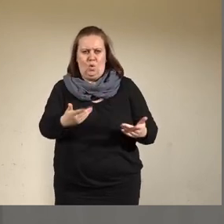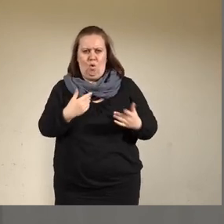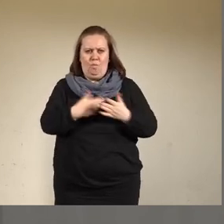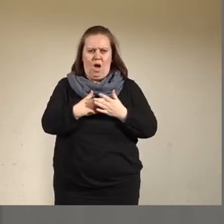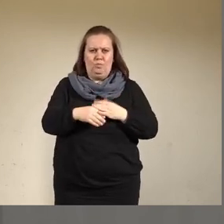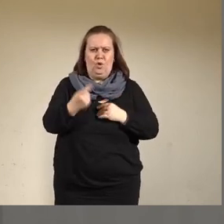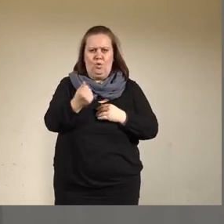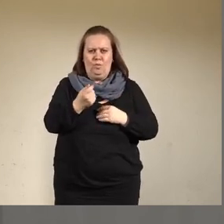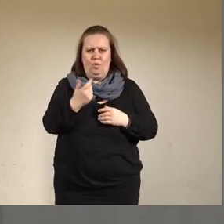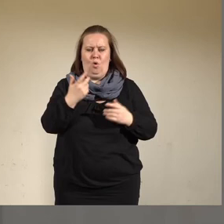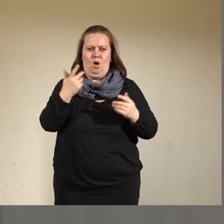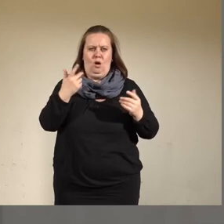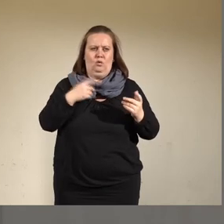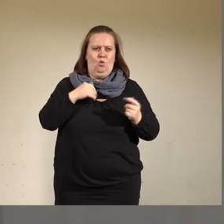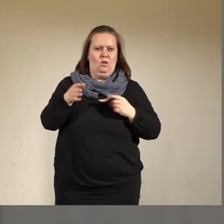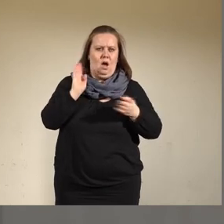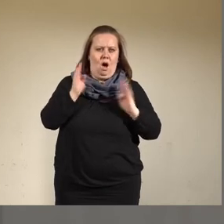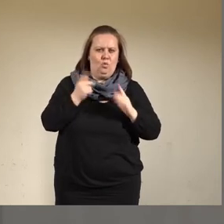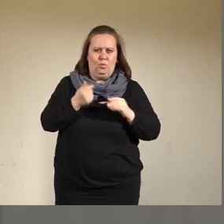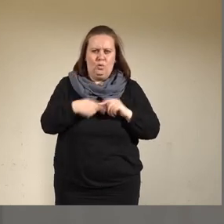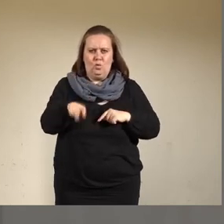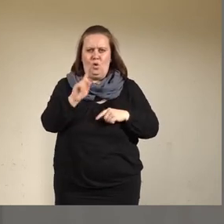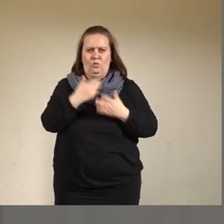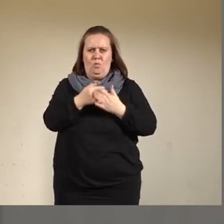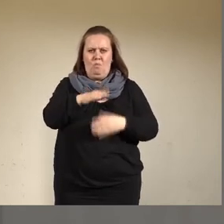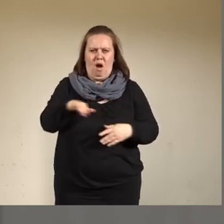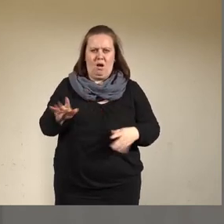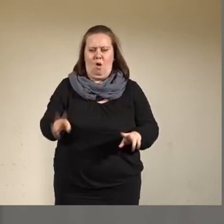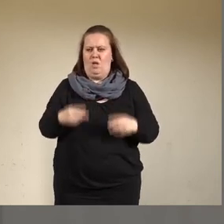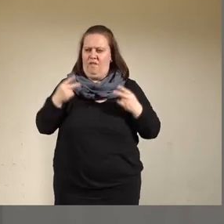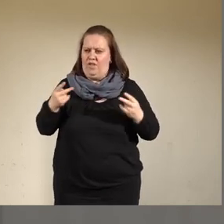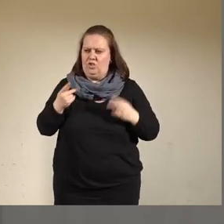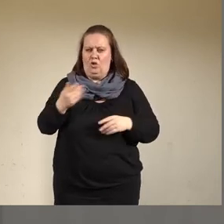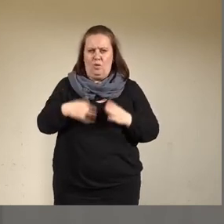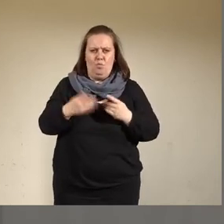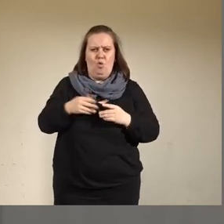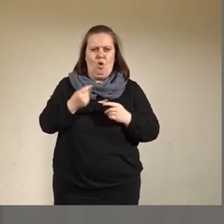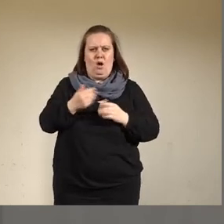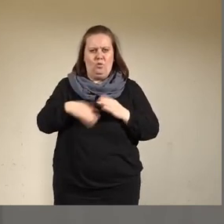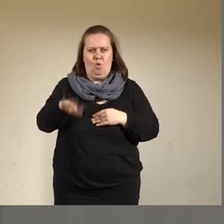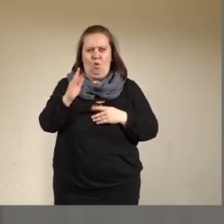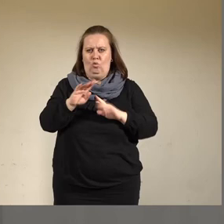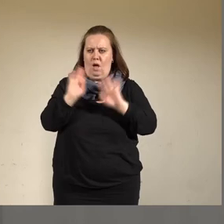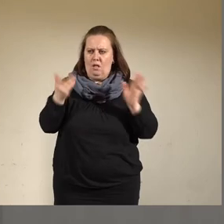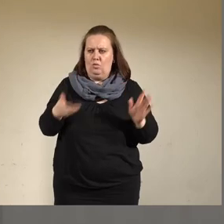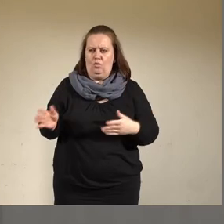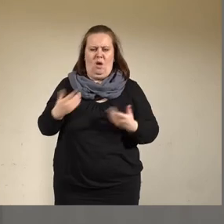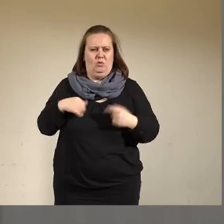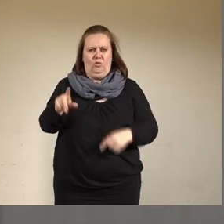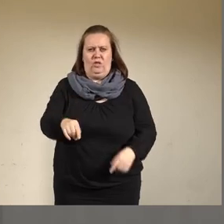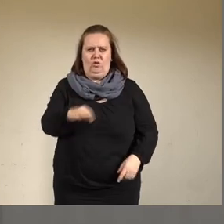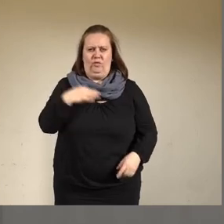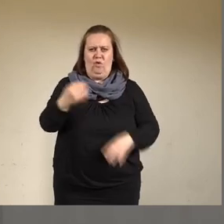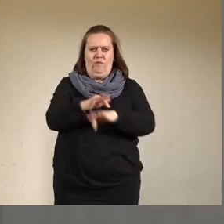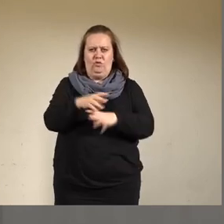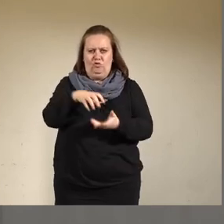diese Gebühren und die Autogebühren zu erhöhen zum Parken. Hauptsache Gebühren hoch und das war alles. Und das ist einfach zu wenig für